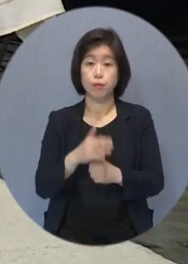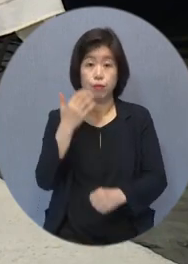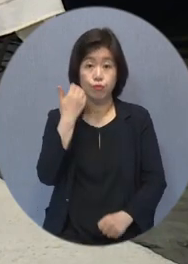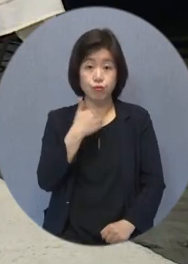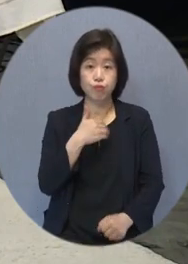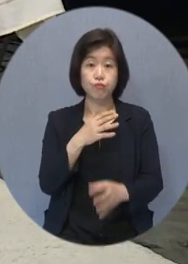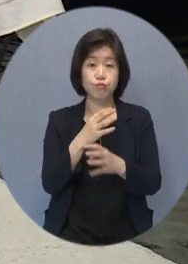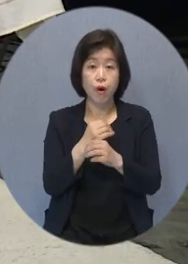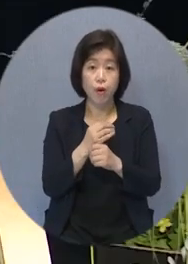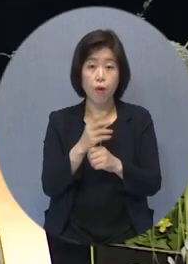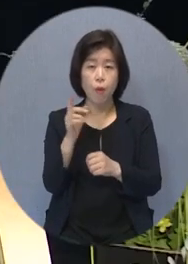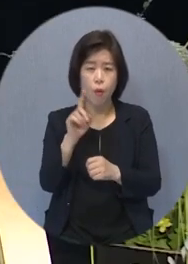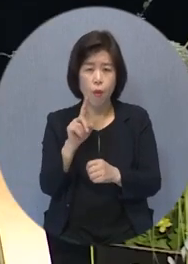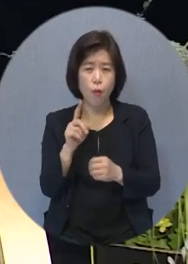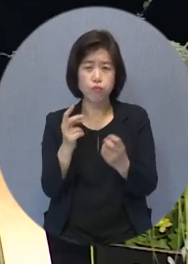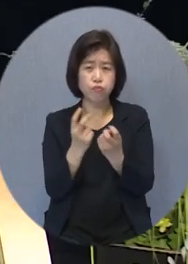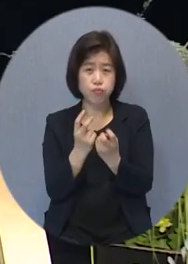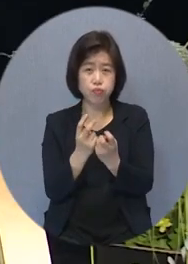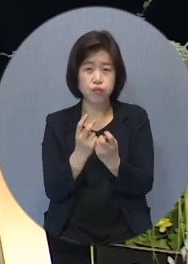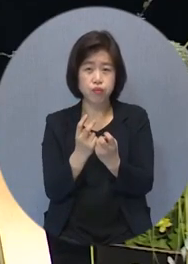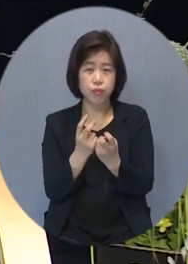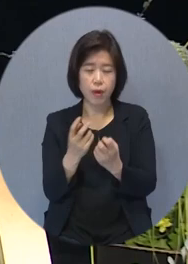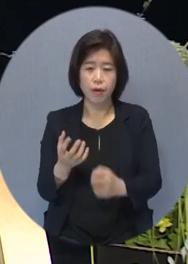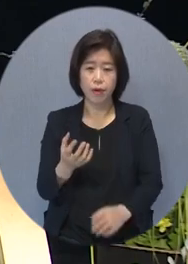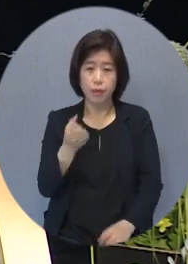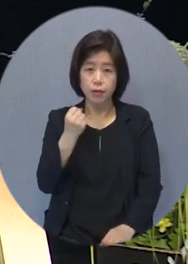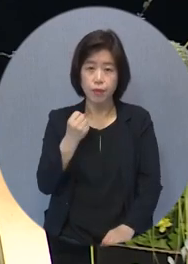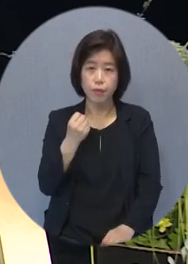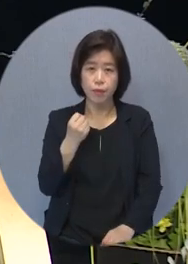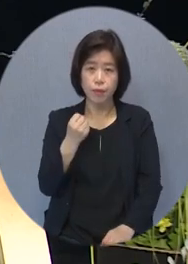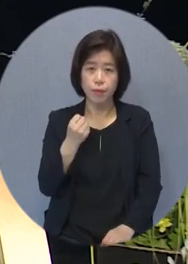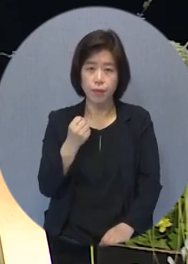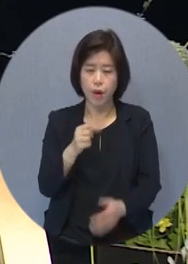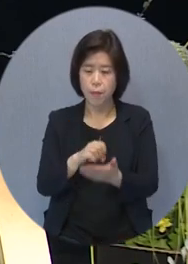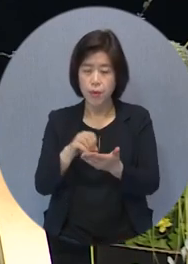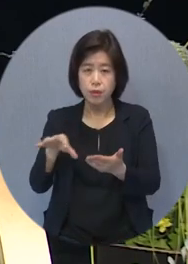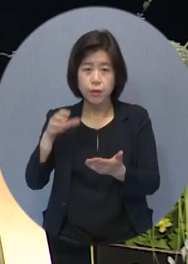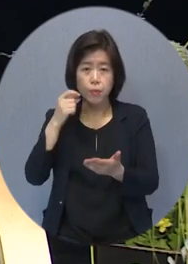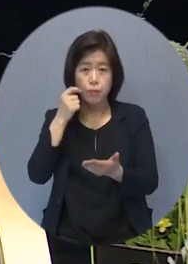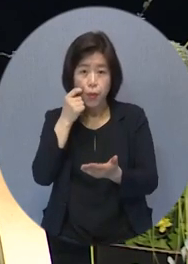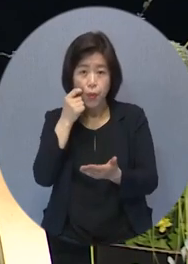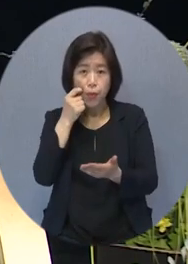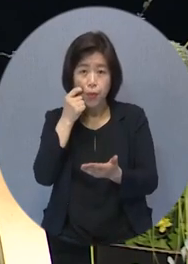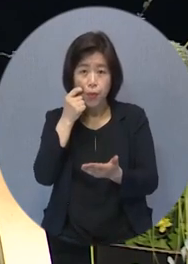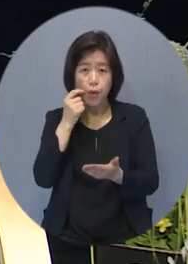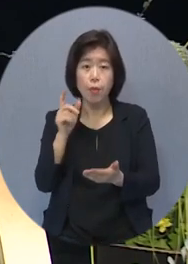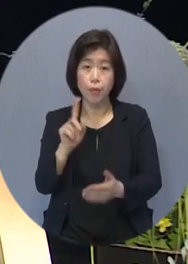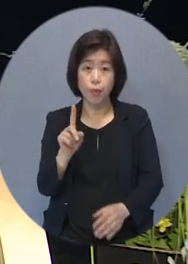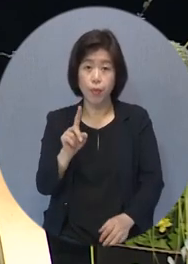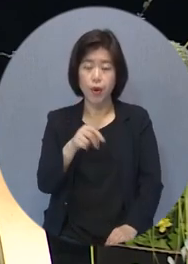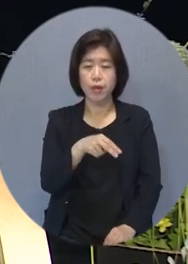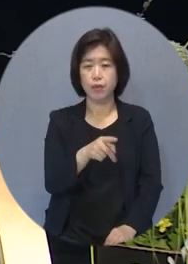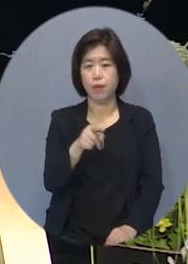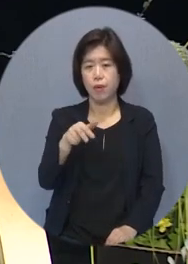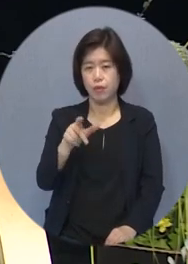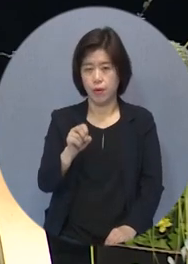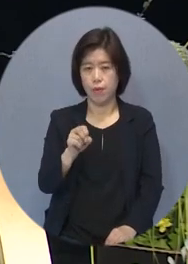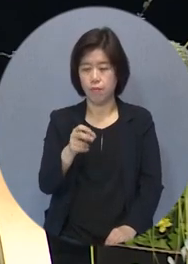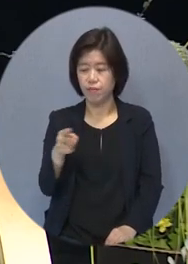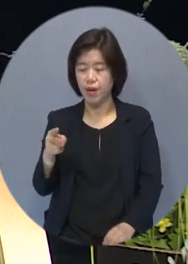어떻게 무엇으로도 훼손할 수 없는 절대적 존재가 서정이라고 말하고